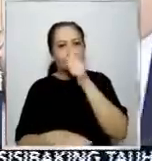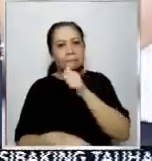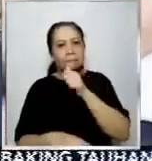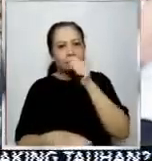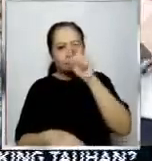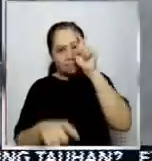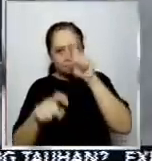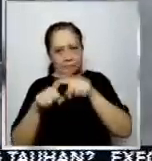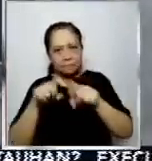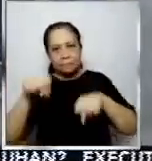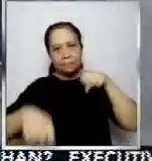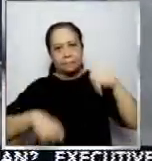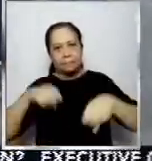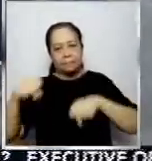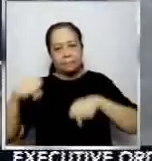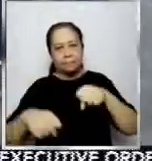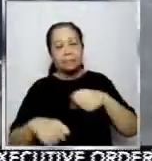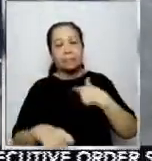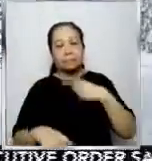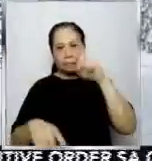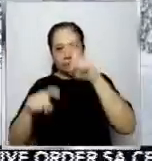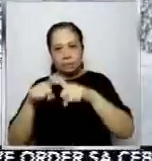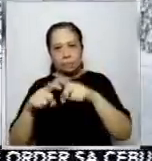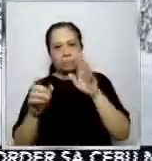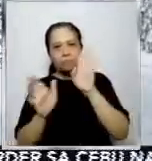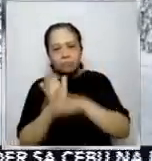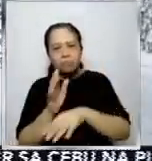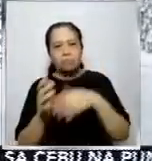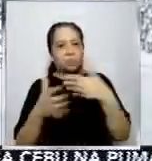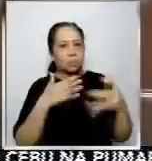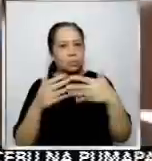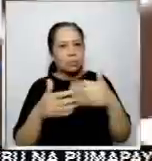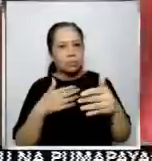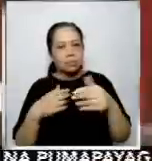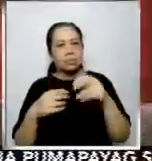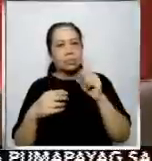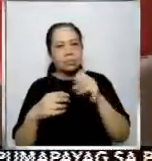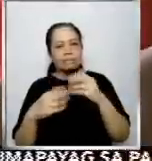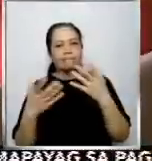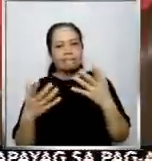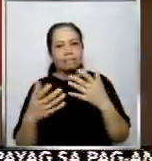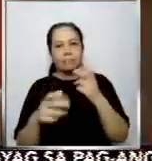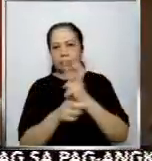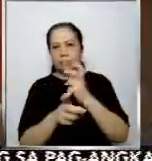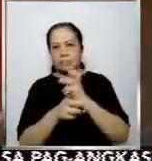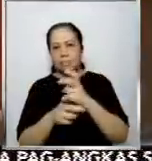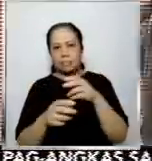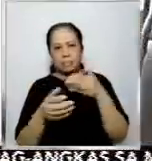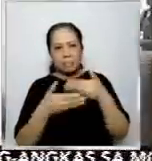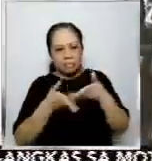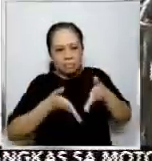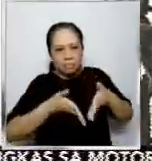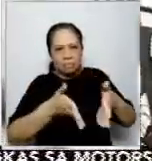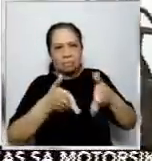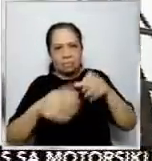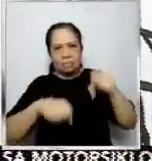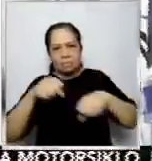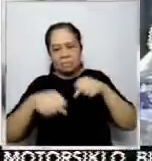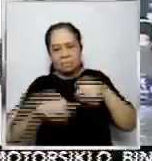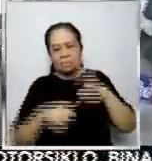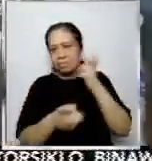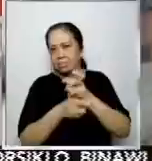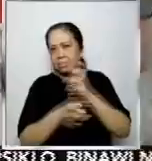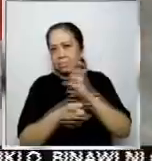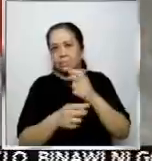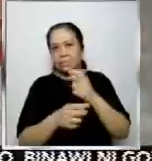pa yung ginagawa ko. Mahirap pa siya dito sa tabi-tabi po eh. Oo, magandang taga may bahay ka sarili. Maya't maya din ang dating na mga may mabubuting loob para hatiran siya